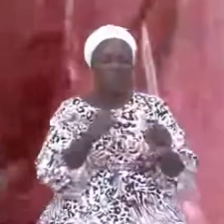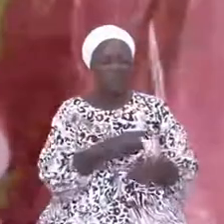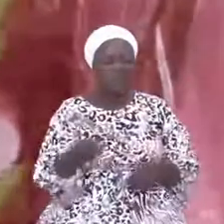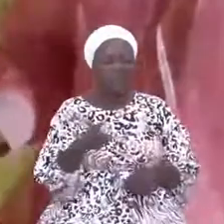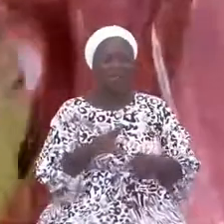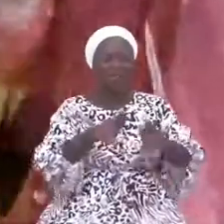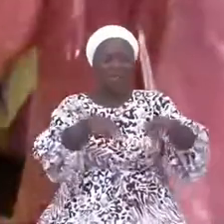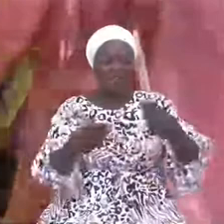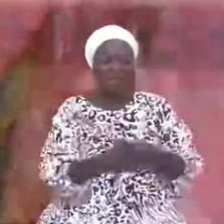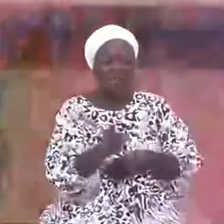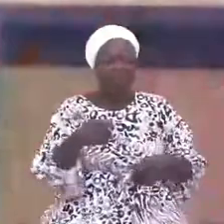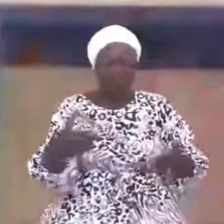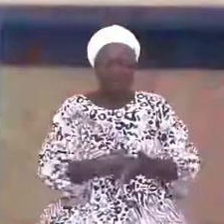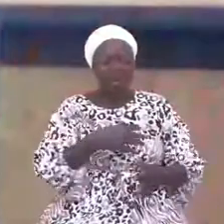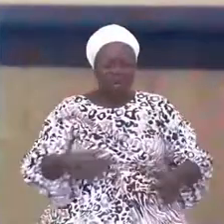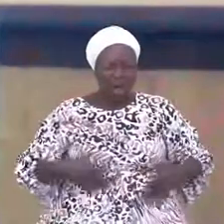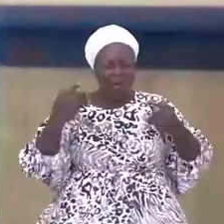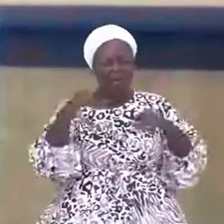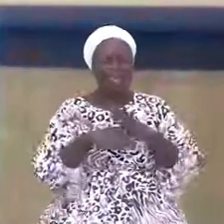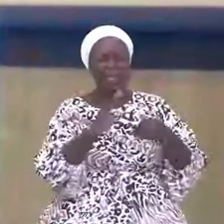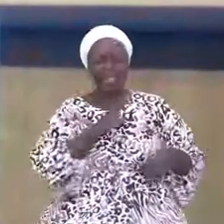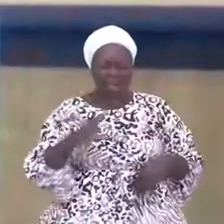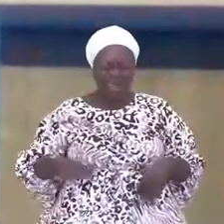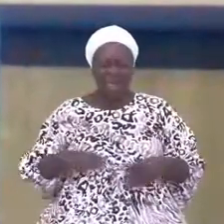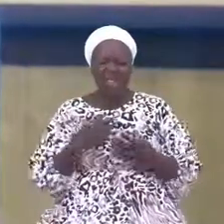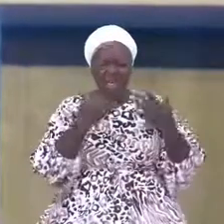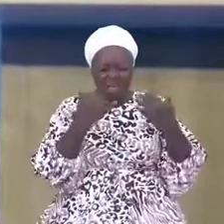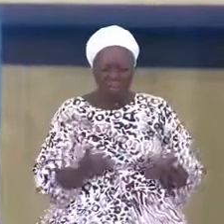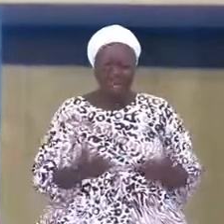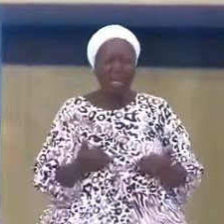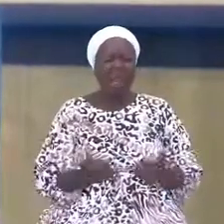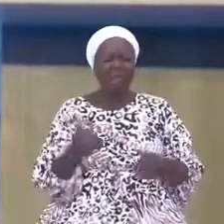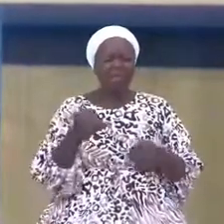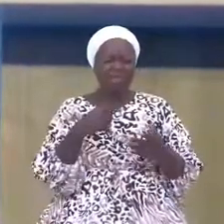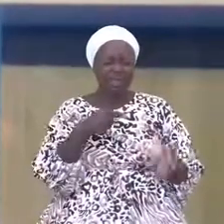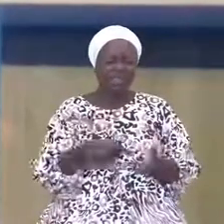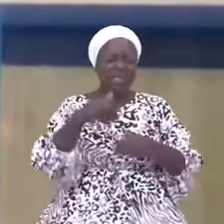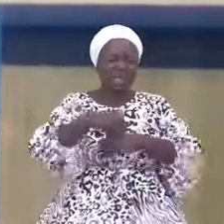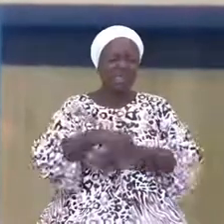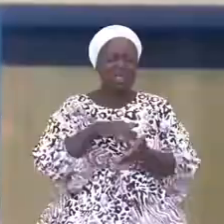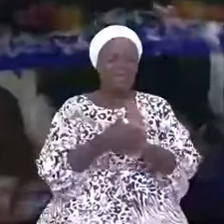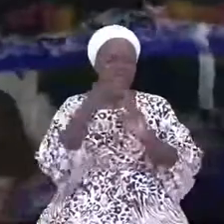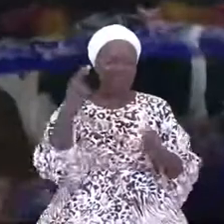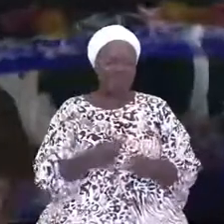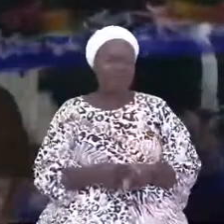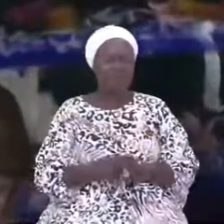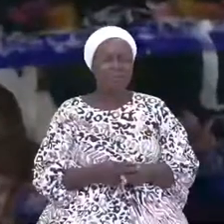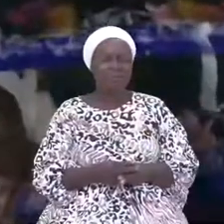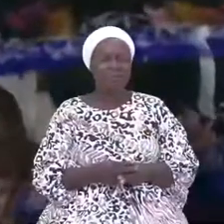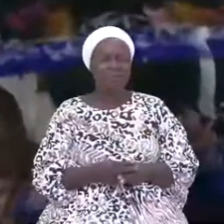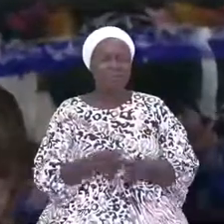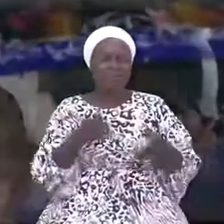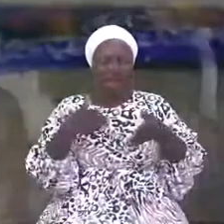Pardonne-les. Sauve-les. Donne-leur une nouvelle vie en Christ. Même ce soir, au nom